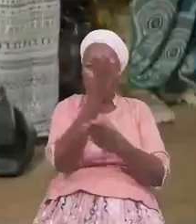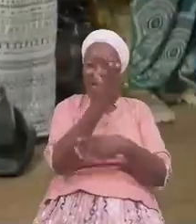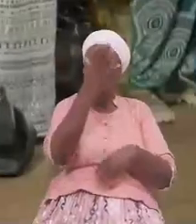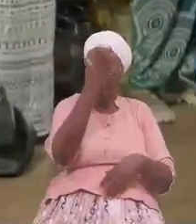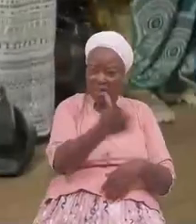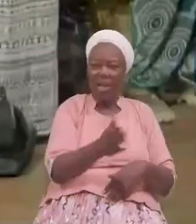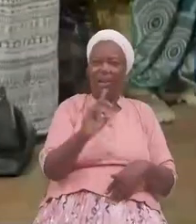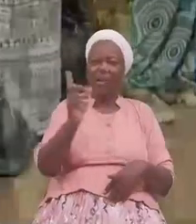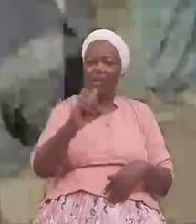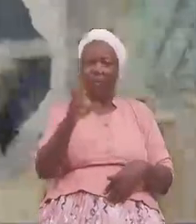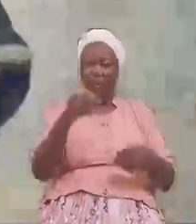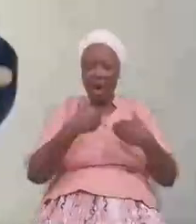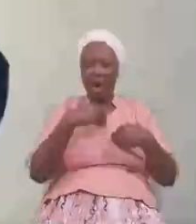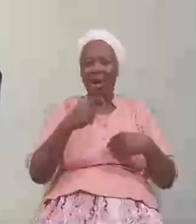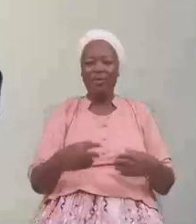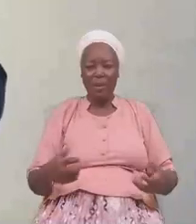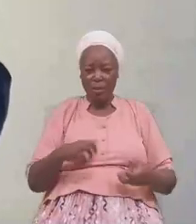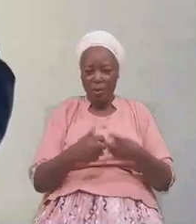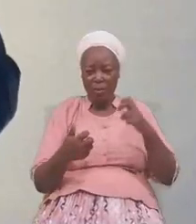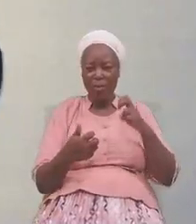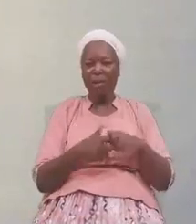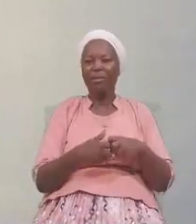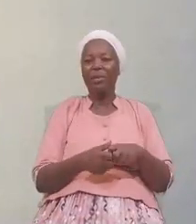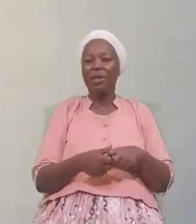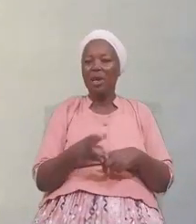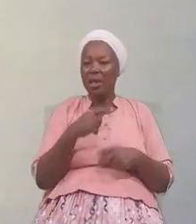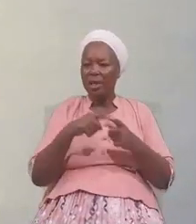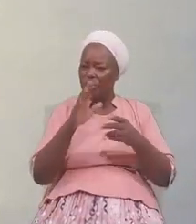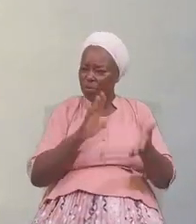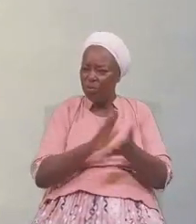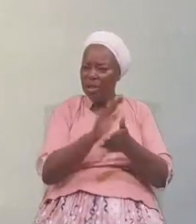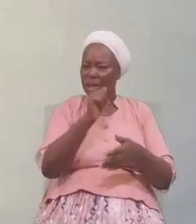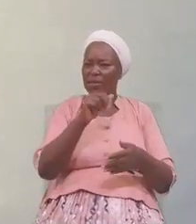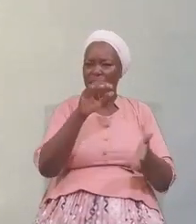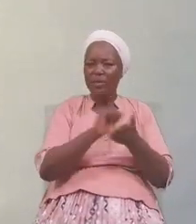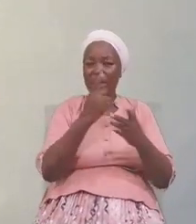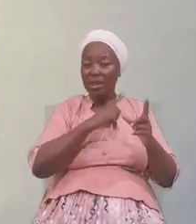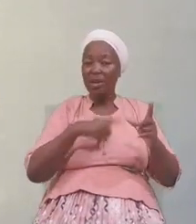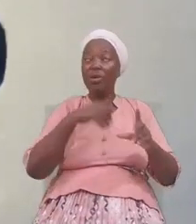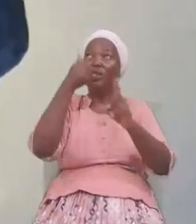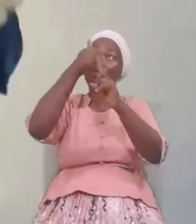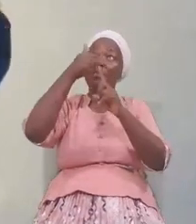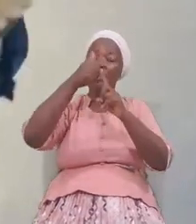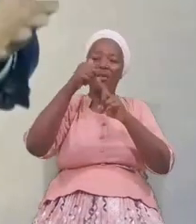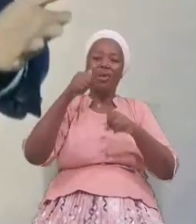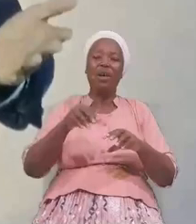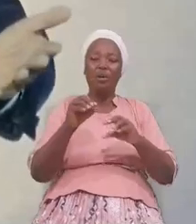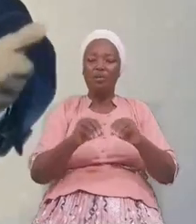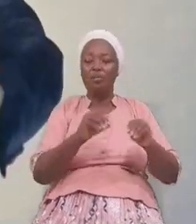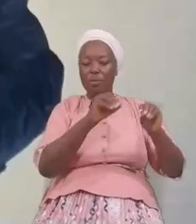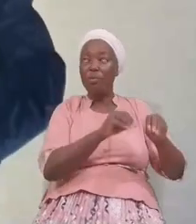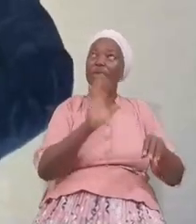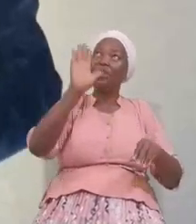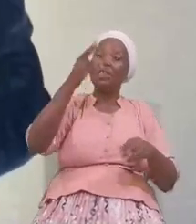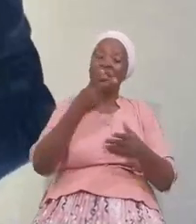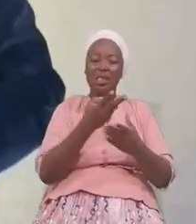problème. Et tu crois que le Seigneur lui-même impose sa main sur